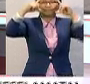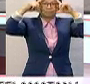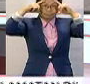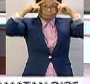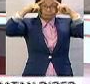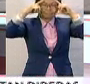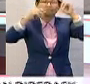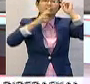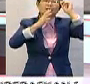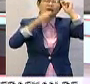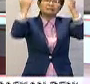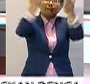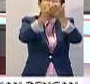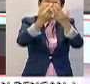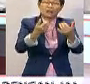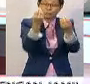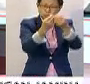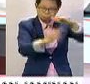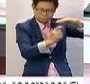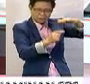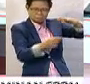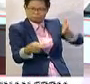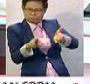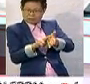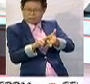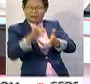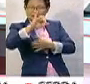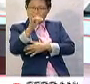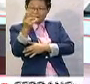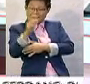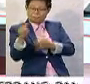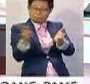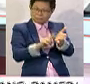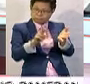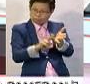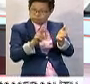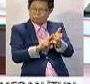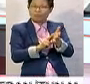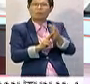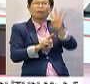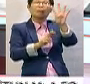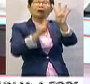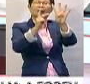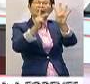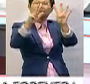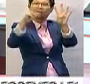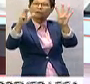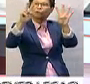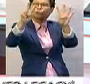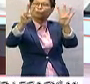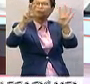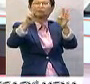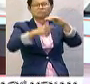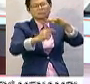Azizawan Ismail berkata setakat ini bilangan Taska yang berdaftar dengan Jabatan Kebajikan Masyarakat sebanyak 4,302